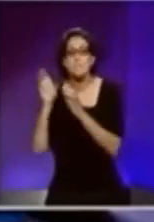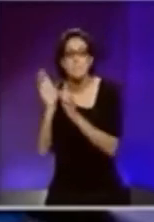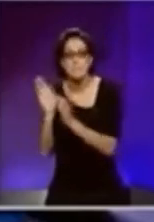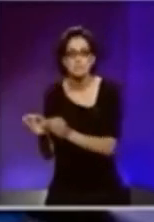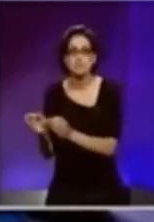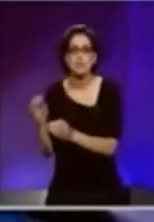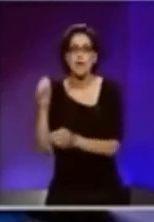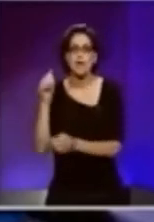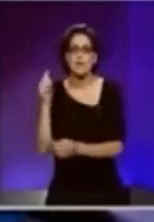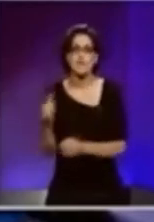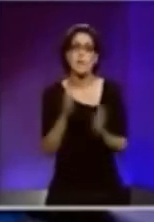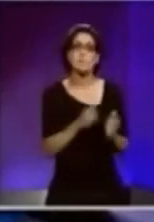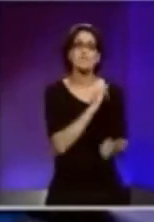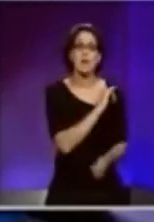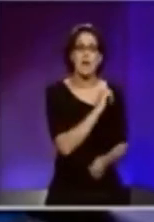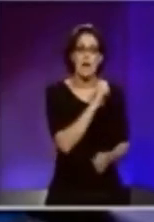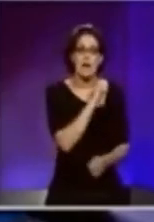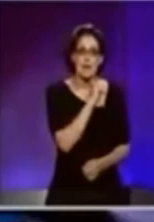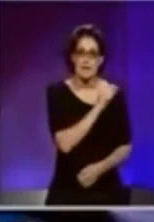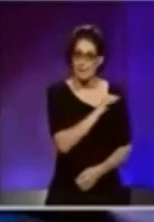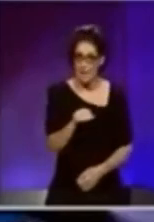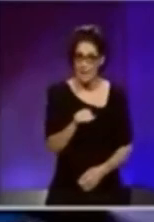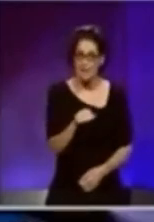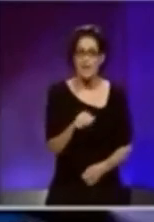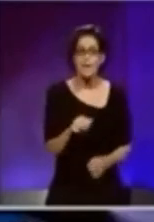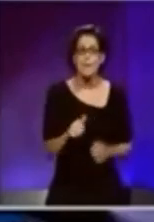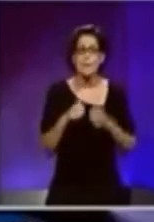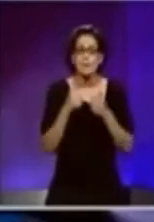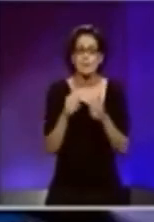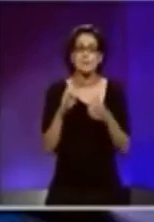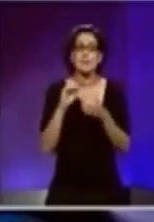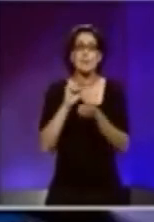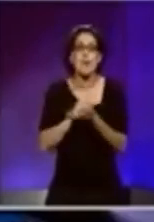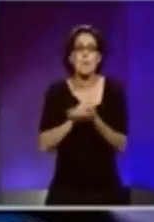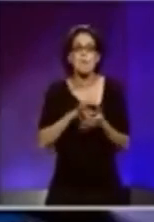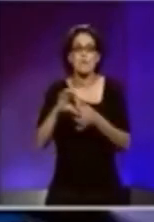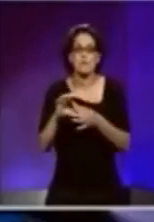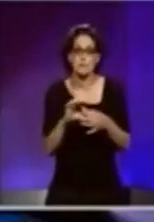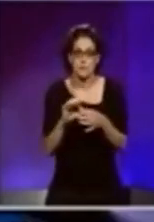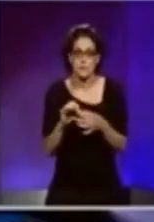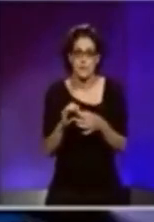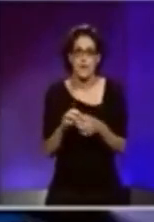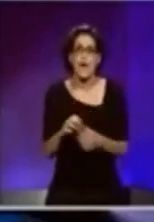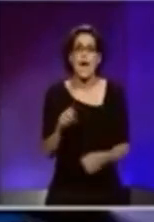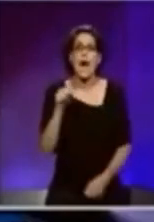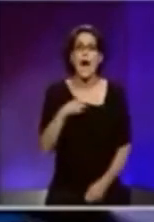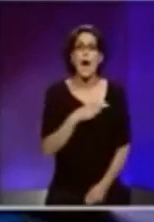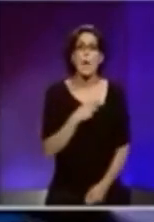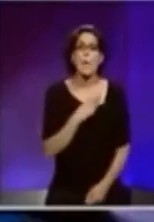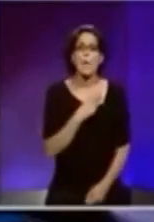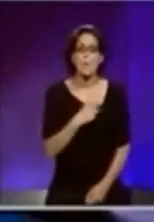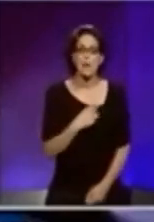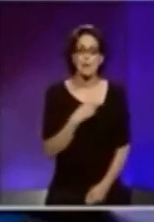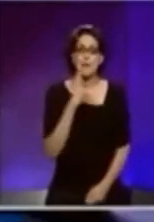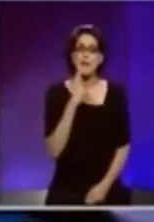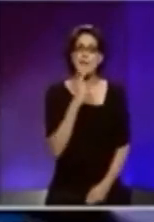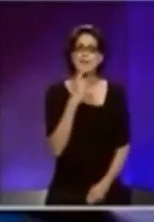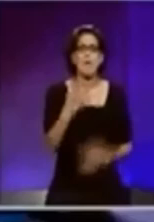namlu mot iħor differenti kompletament differenti għaldak li nipritka uf-malta ija veramenti l-kaz